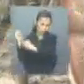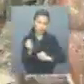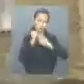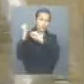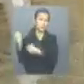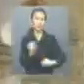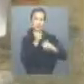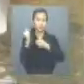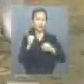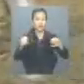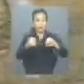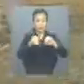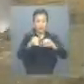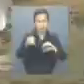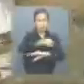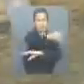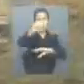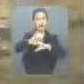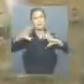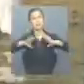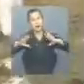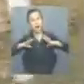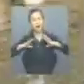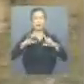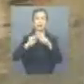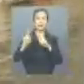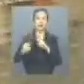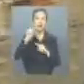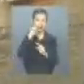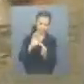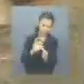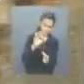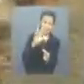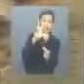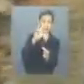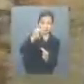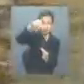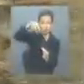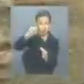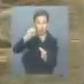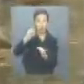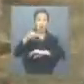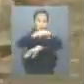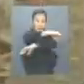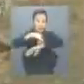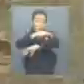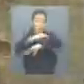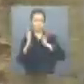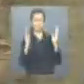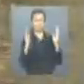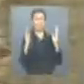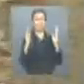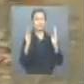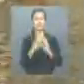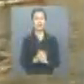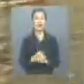ฟและพิพิธภัณฑ์เด็กค่ะซึ่งมีน้ำท่วมประมาณ30เซนติเมตรหรือประมาณ1ฟุตนะคะโดยเฉพาะเศษใบไม้ที่กีดขวางการไหลของน้ำตาม